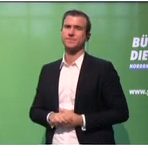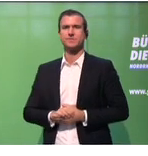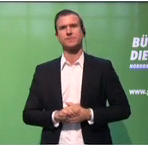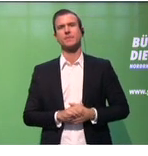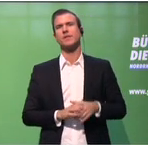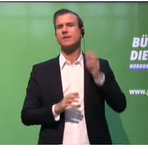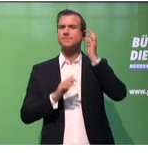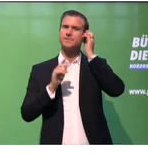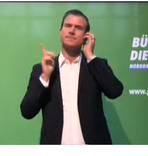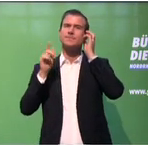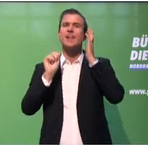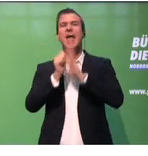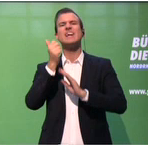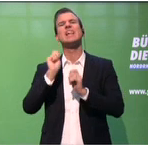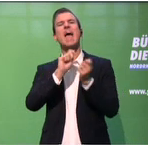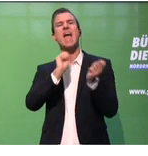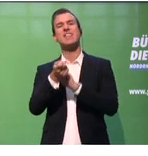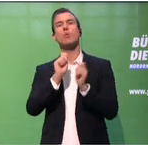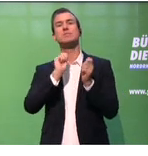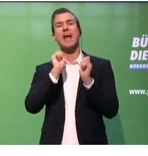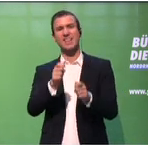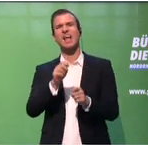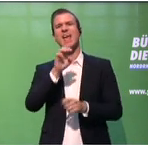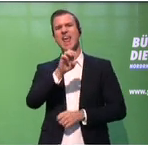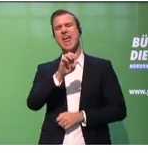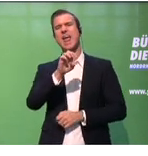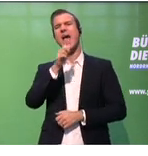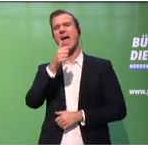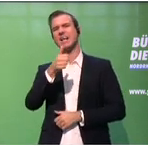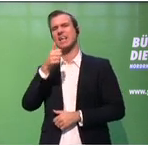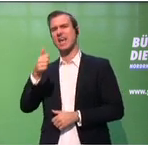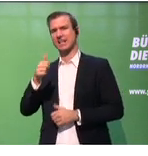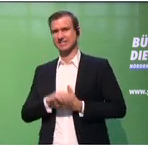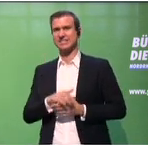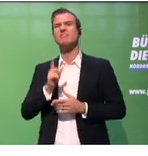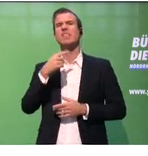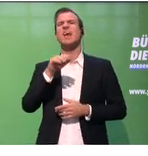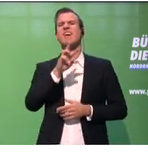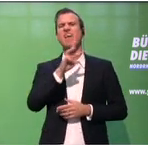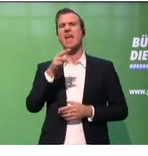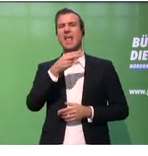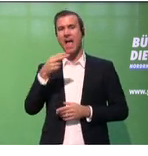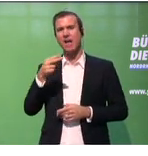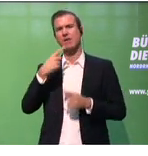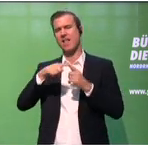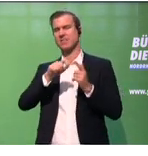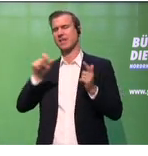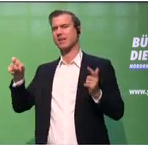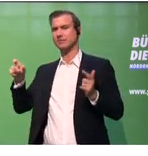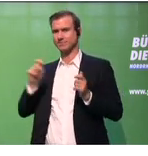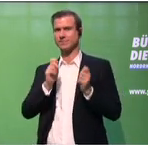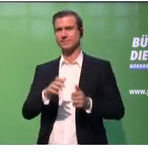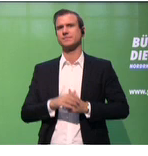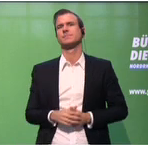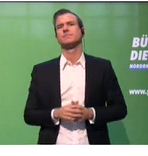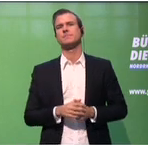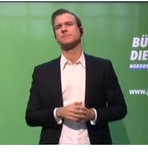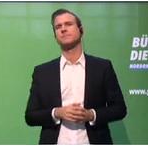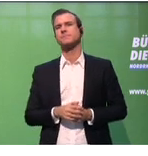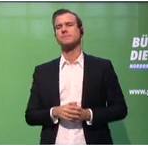der Änderungsantrag E11 von Werner Hager und anderen. Dort wurde